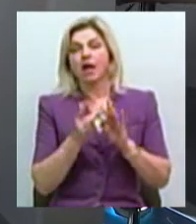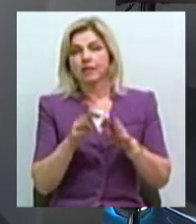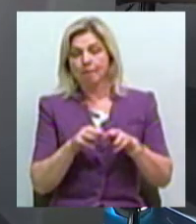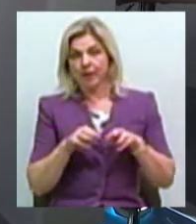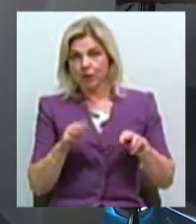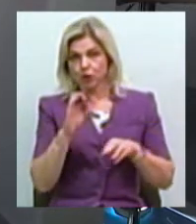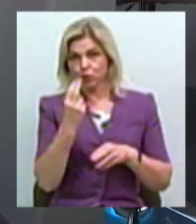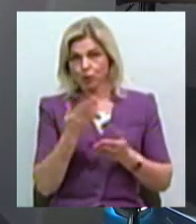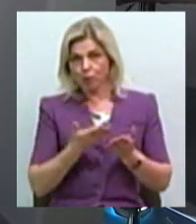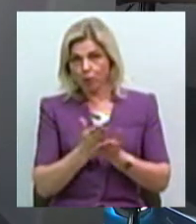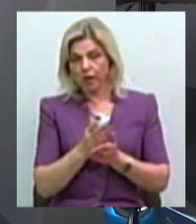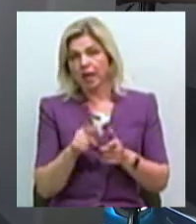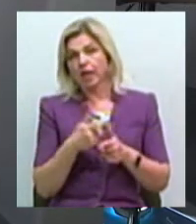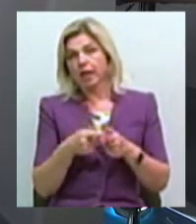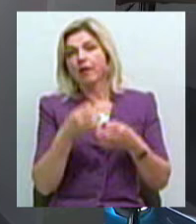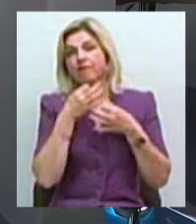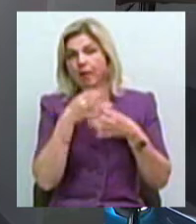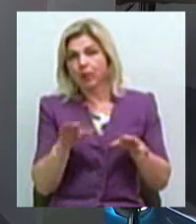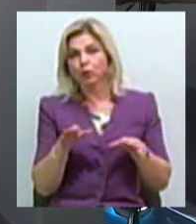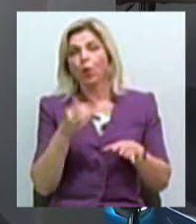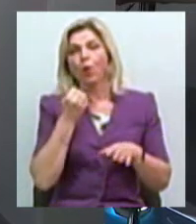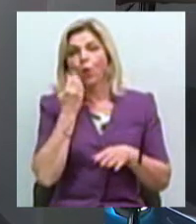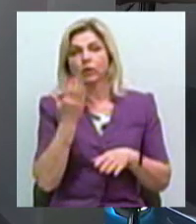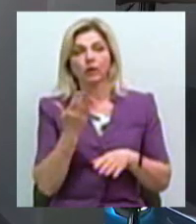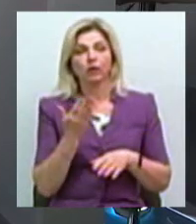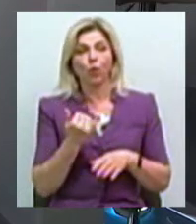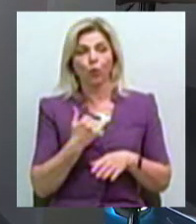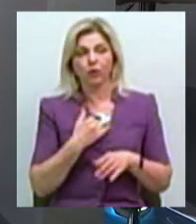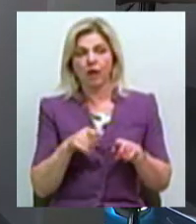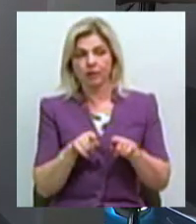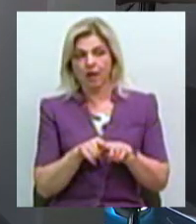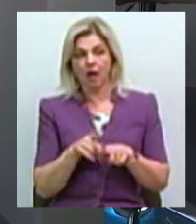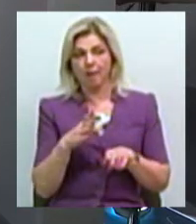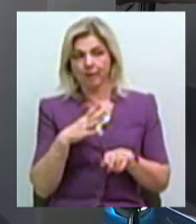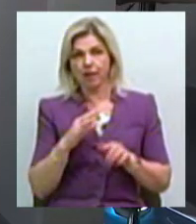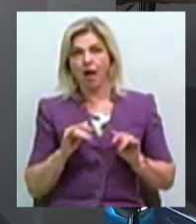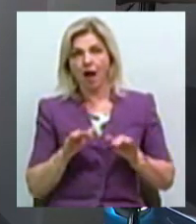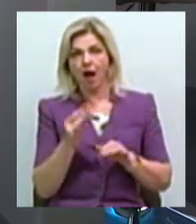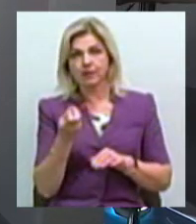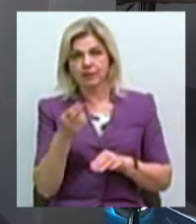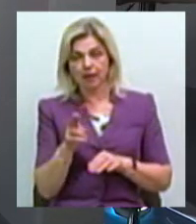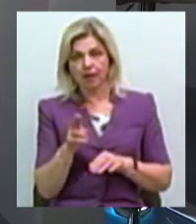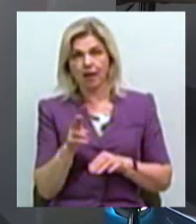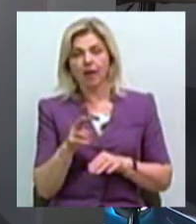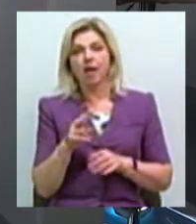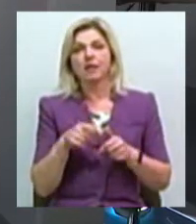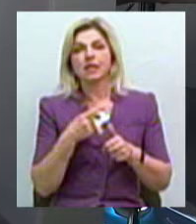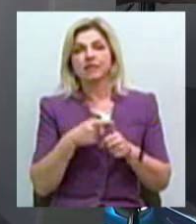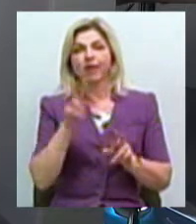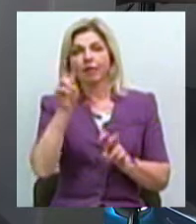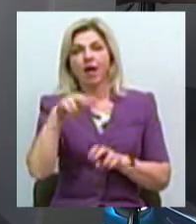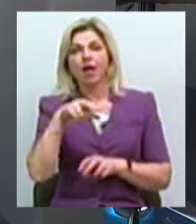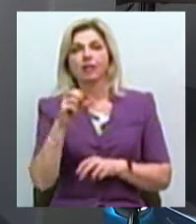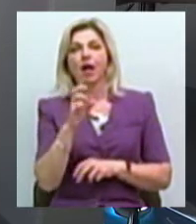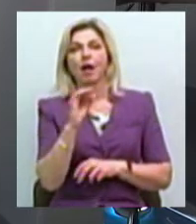перевірити. А також в будь-якому випадку, коли, ви знаєте, у нас була така гарна в минулому році акція, називався «Лабіринт». Да? І от одним